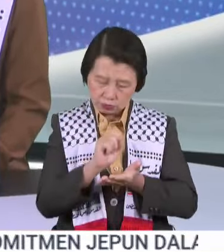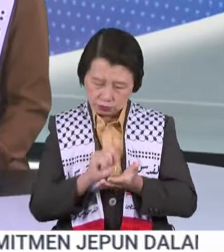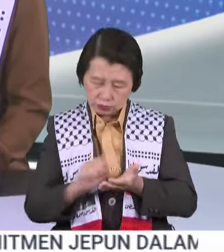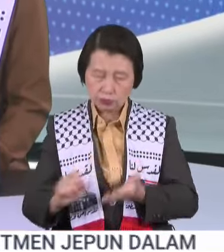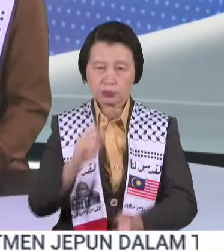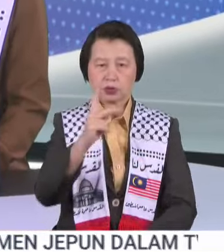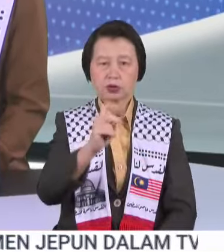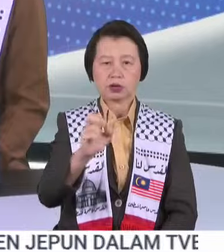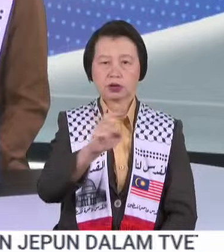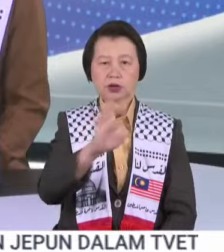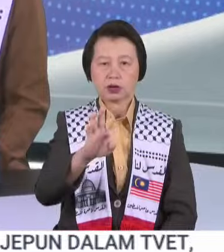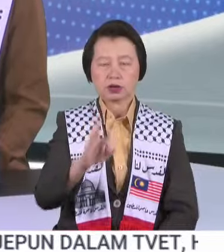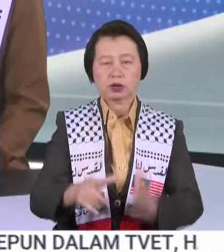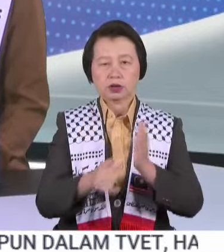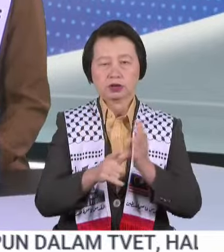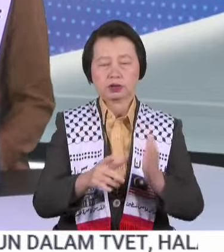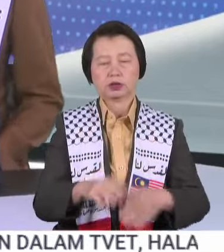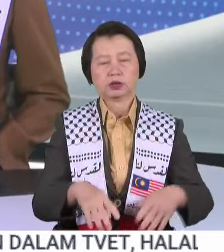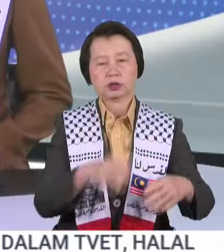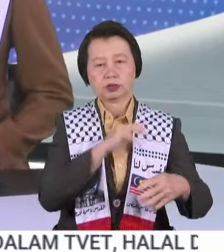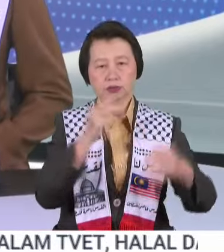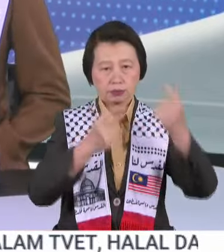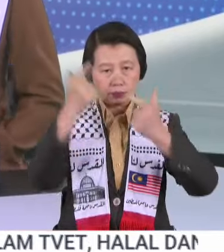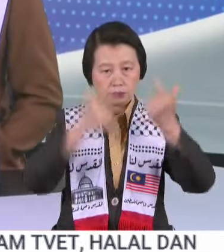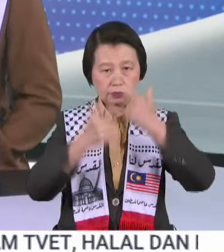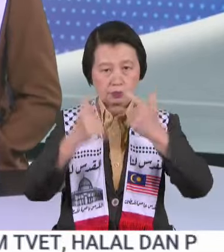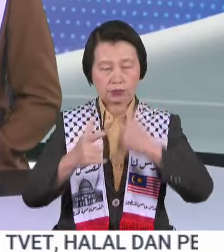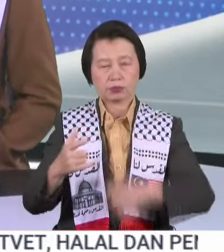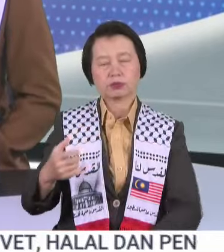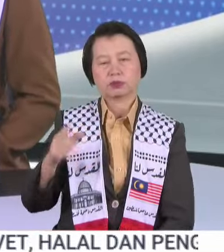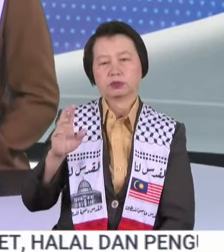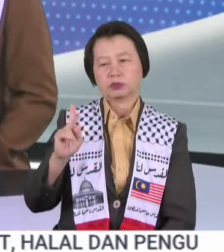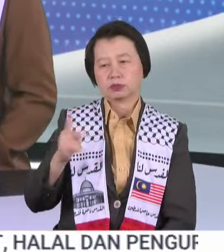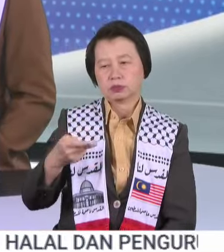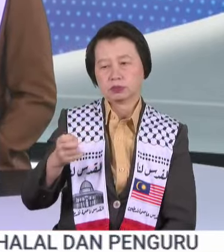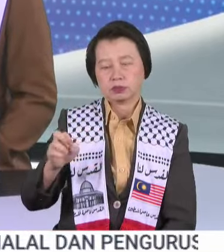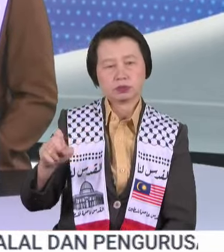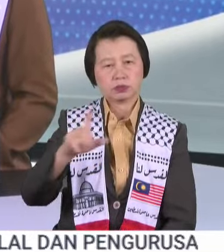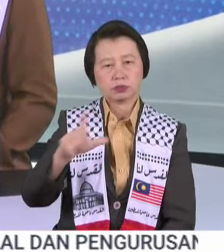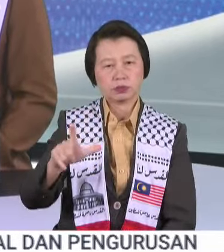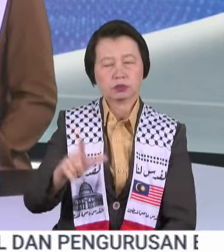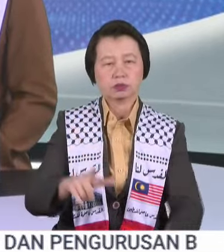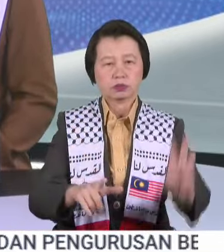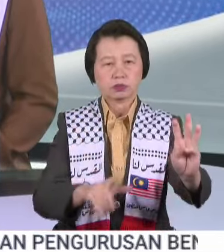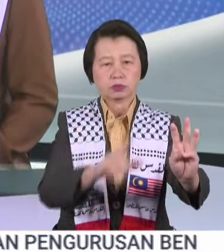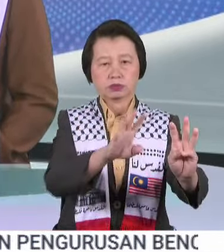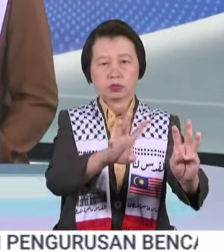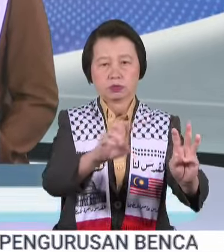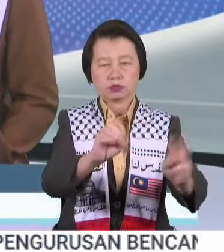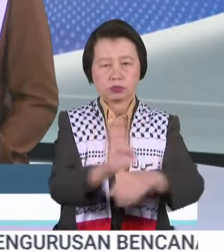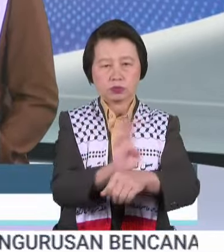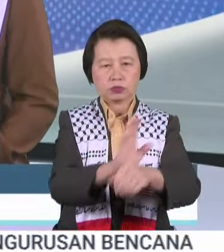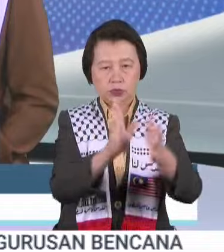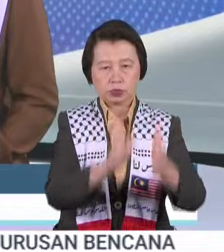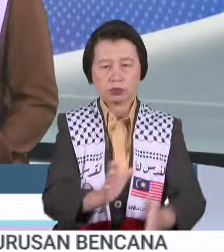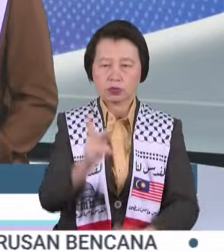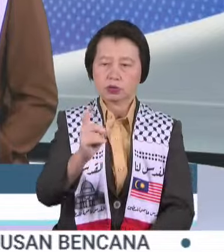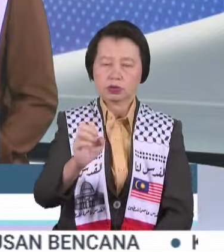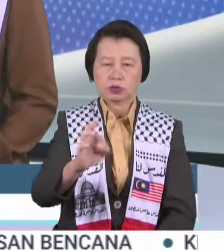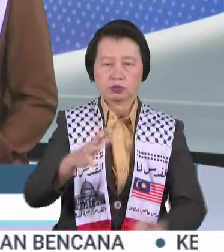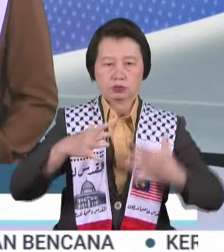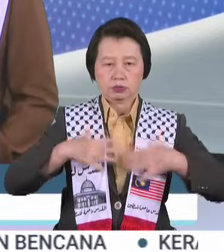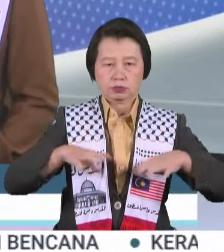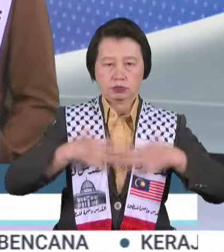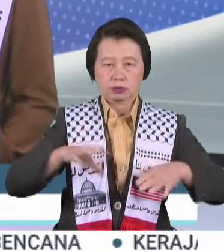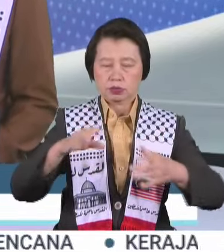tempatan. Menurut Timbalan Menteri Pelancongan, Seni dan Budaya Khairul Firdaus Akbar Khan, seramai 640 usahawan kraf tekstil,